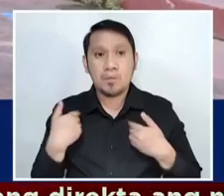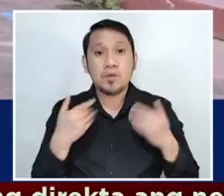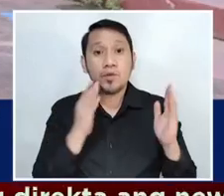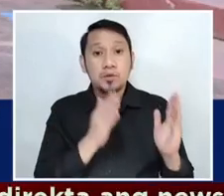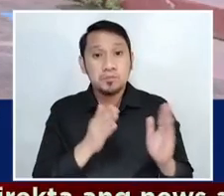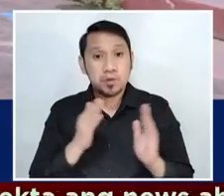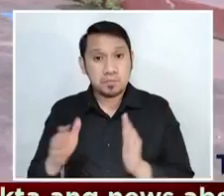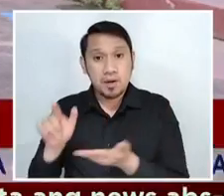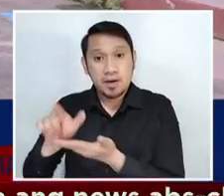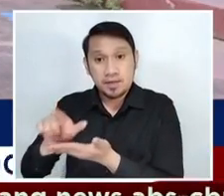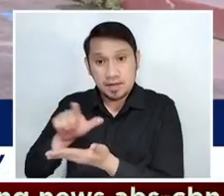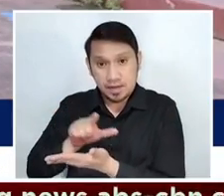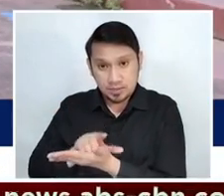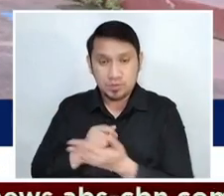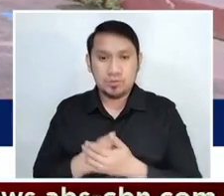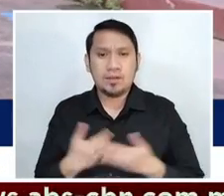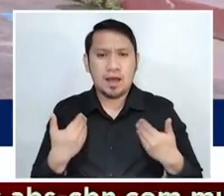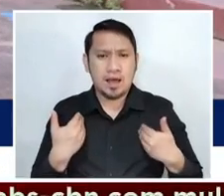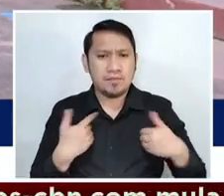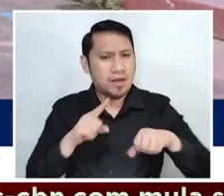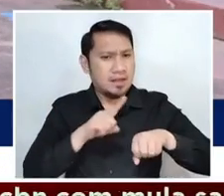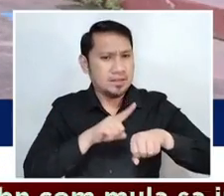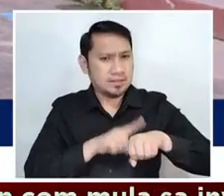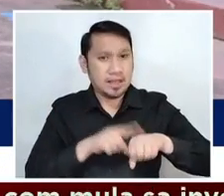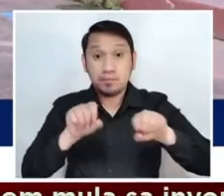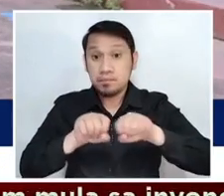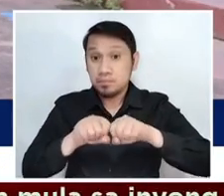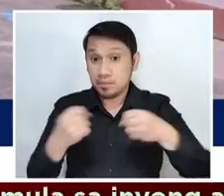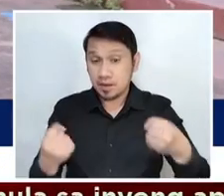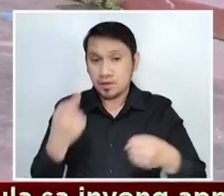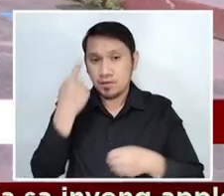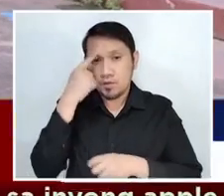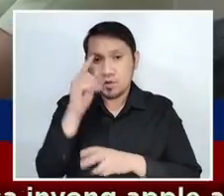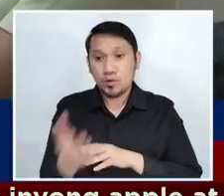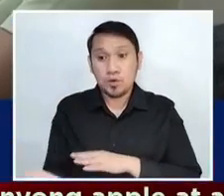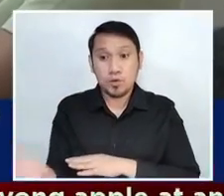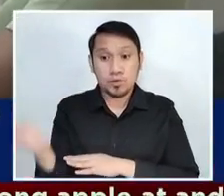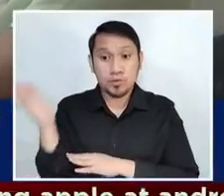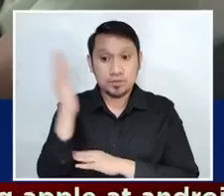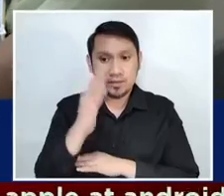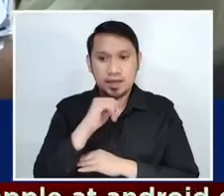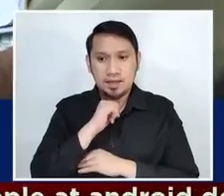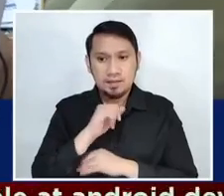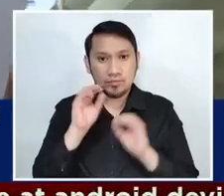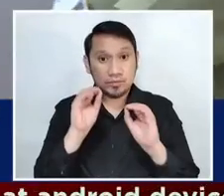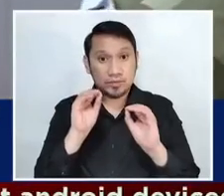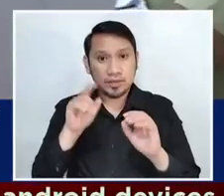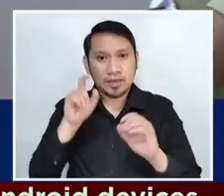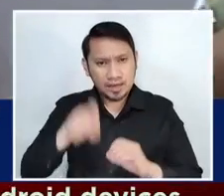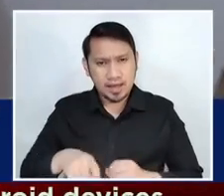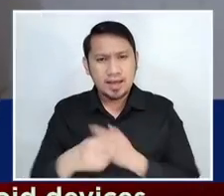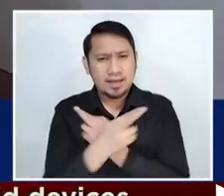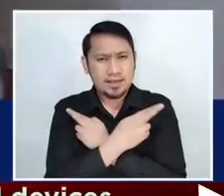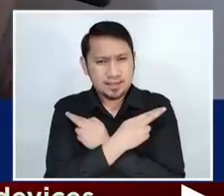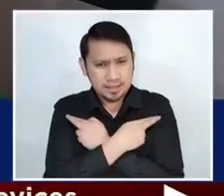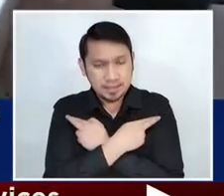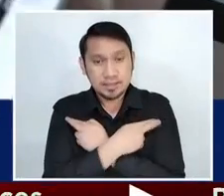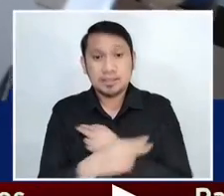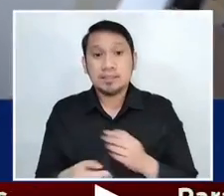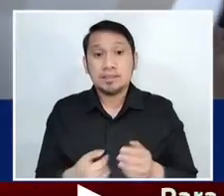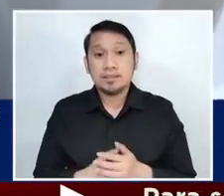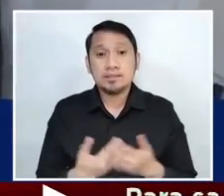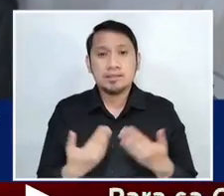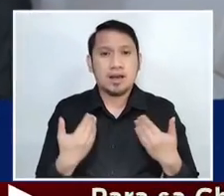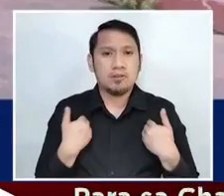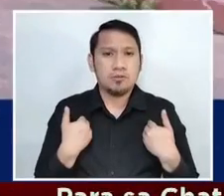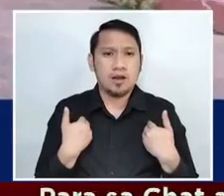naman po silang time ng break para po hindi po for the whole day ay nagtuturo sila. Kailangan po ng pahinga. So from time to time, sa laki po